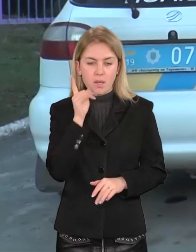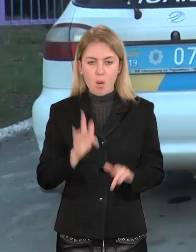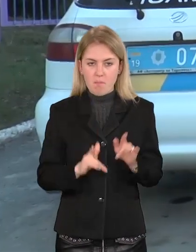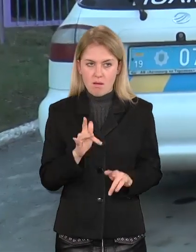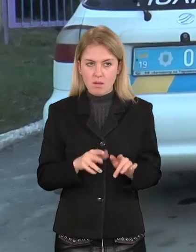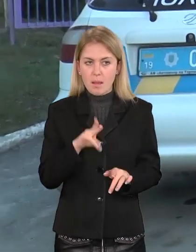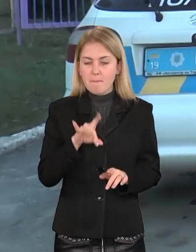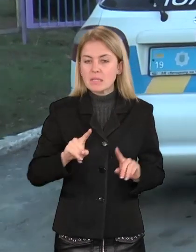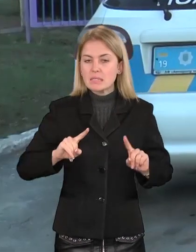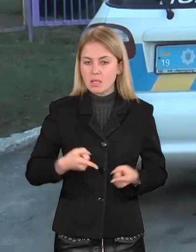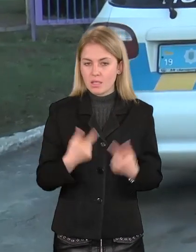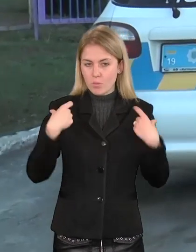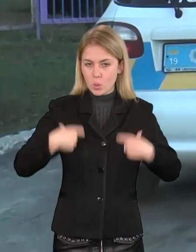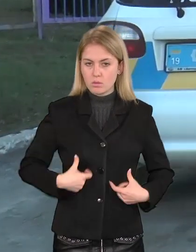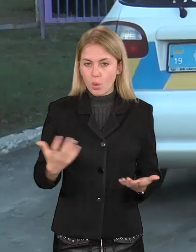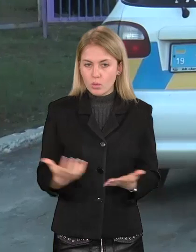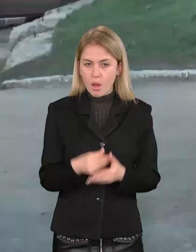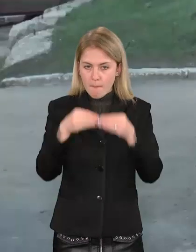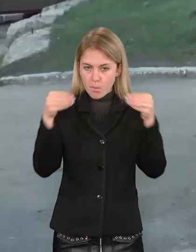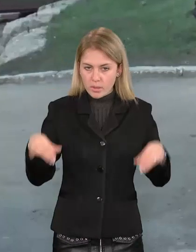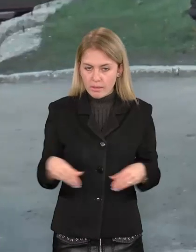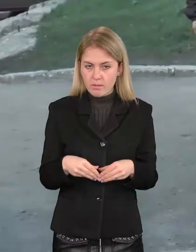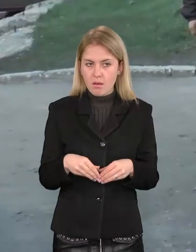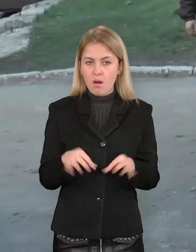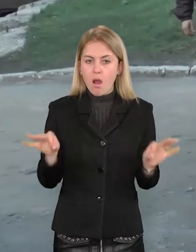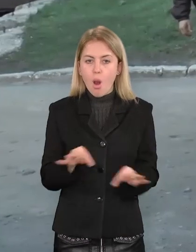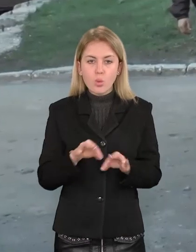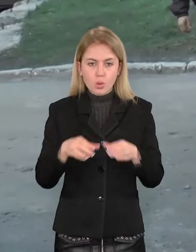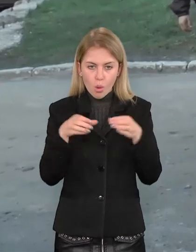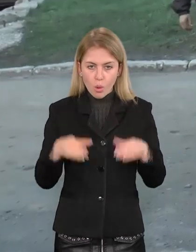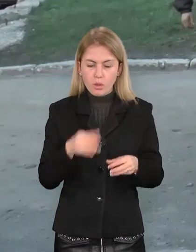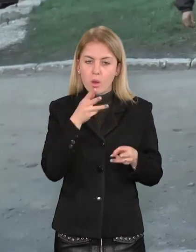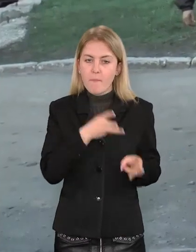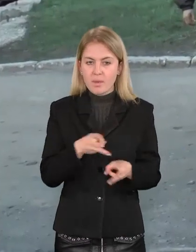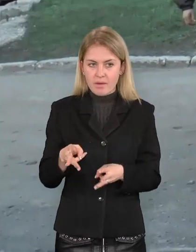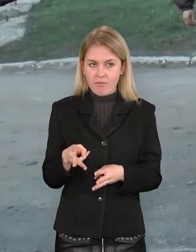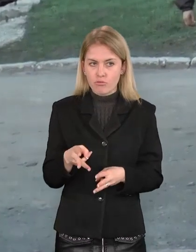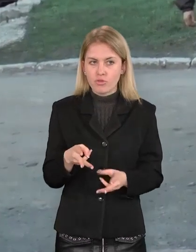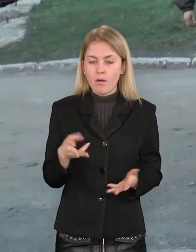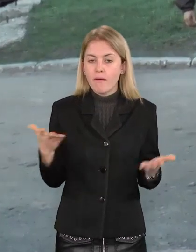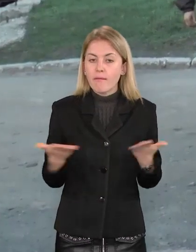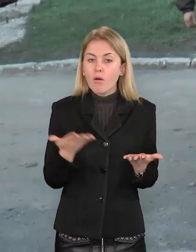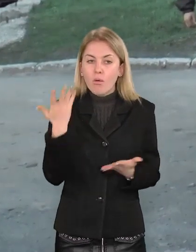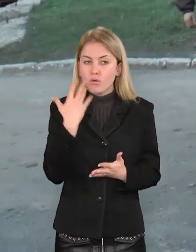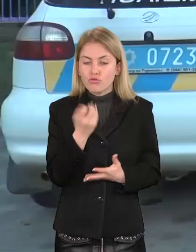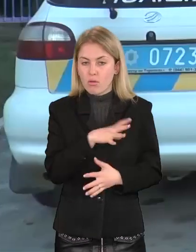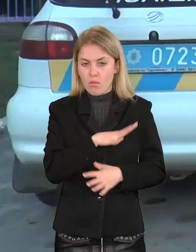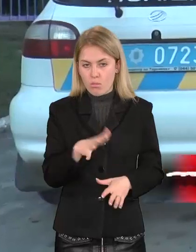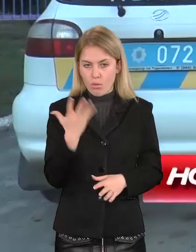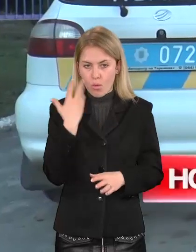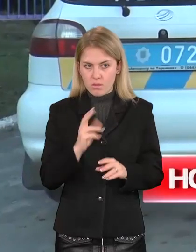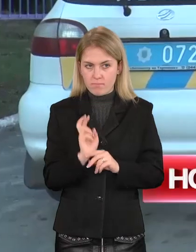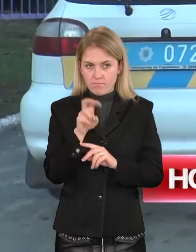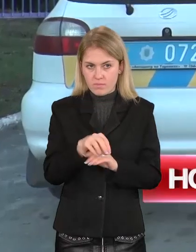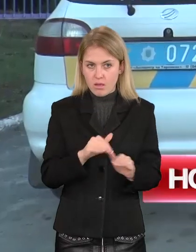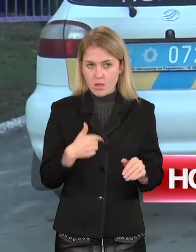При затриманні у його рюкзаку знайшли монітор, аудіоколонки та обігрівач, яких при відвідинах дитсадка у нього ще не було. Я щось